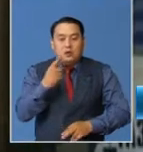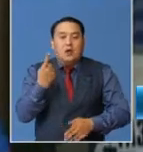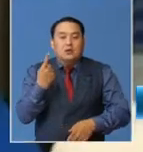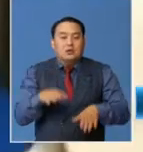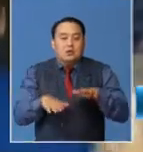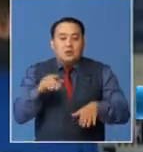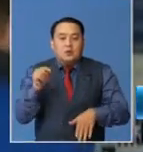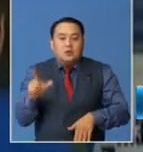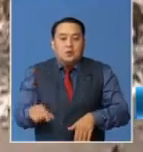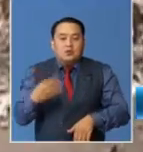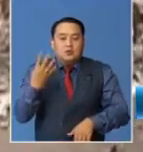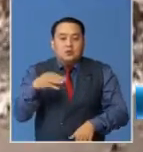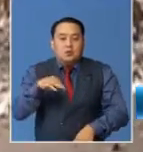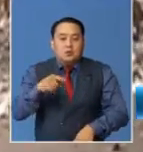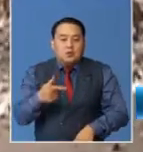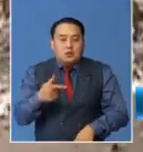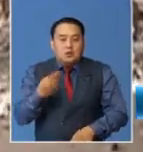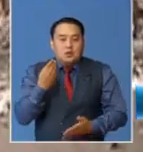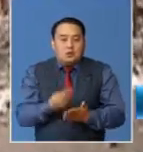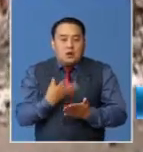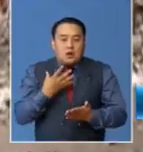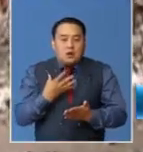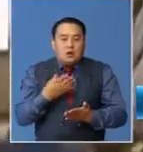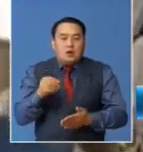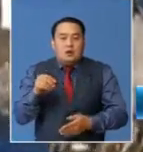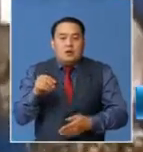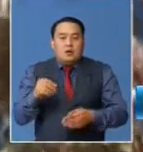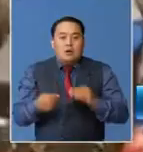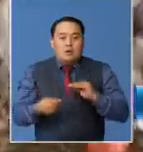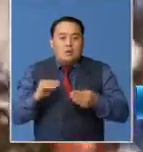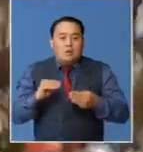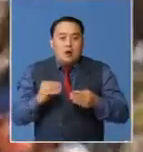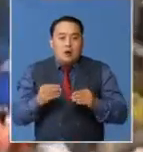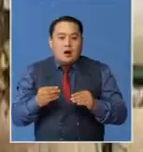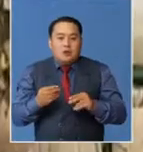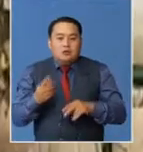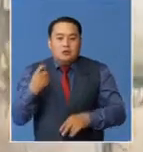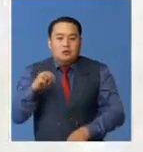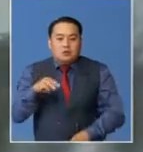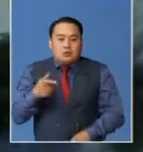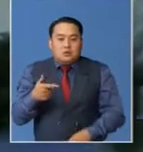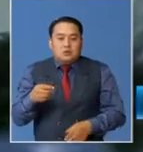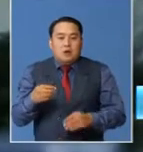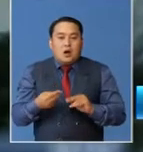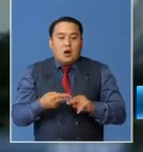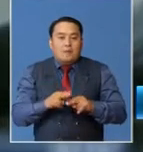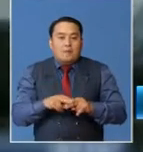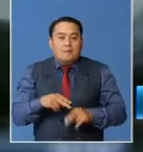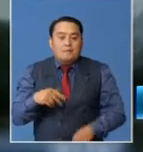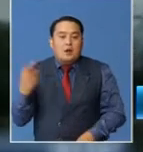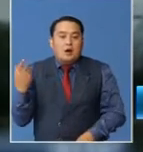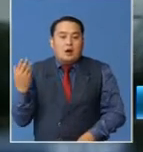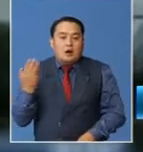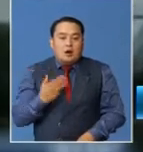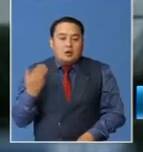бутылок можно получить 40 тенге. Самый дорогой товар – это банки из алюминия. 100 тенге за кило. В Мангыстауской области растет